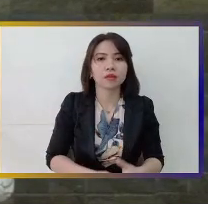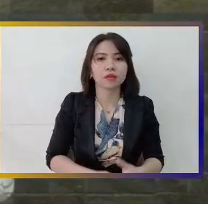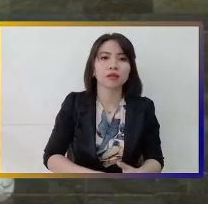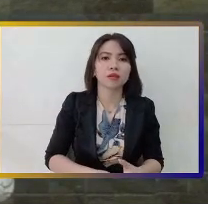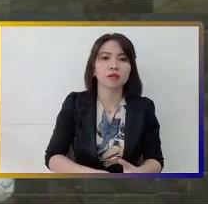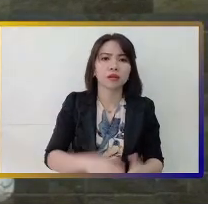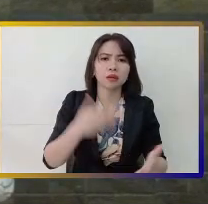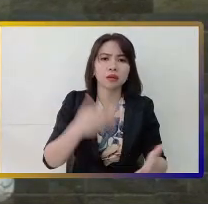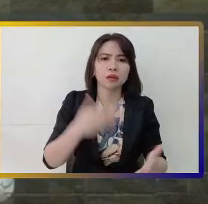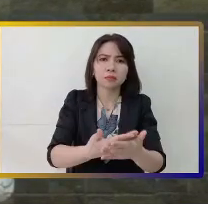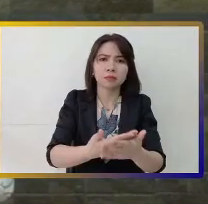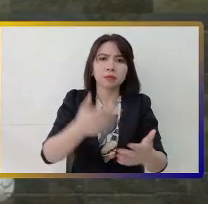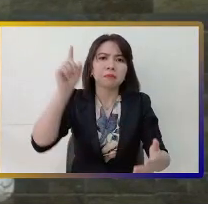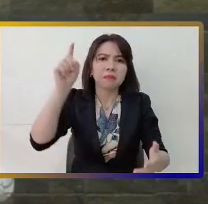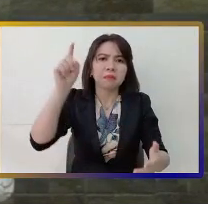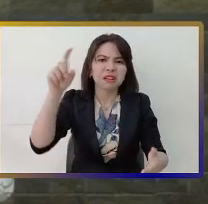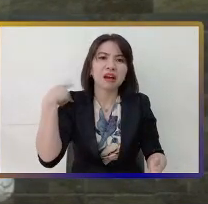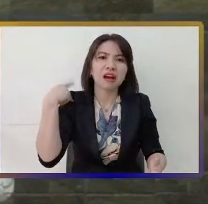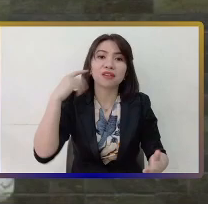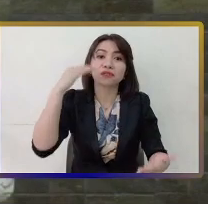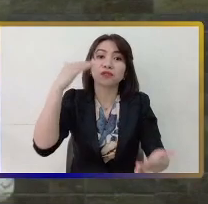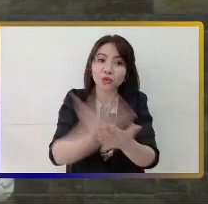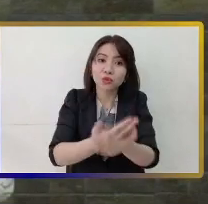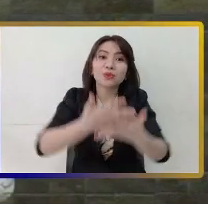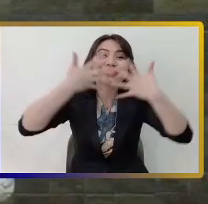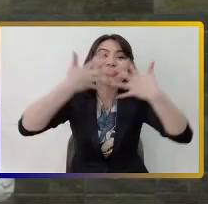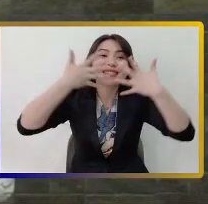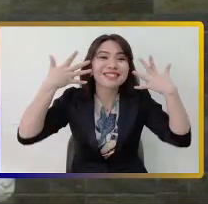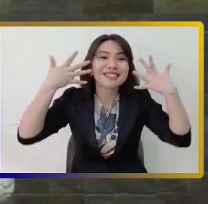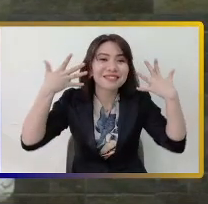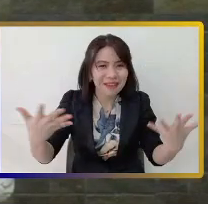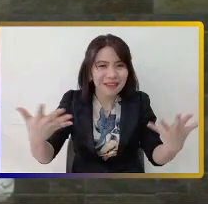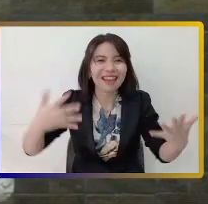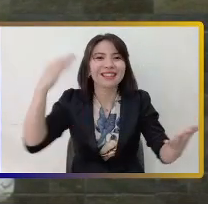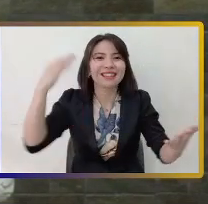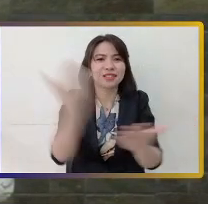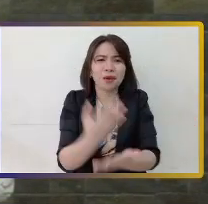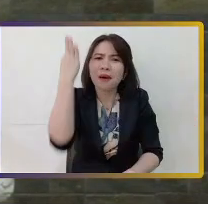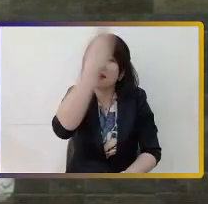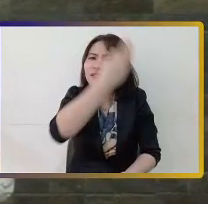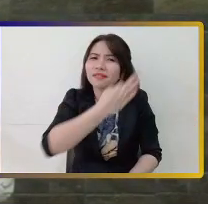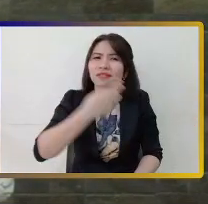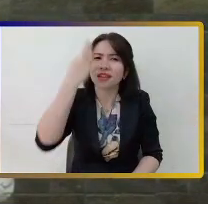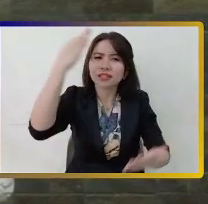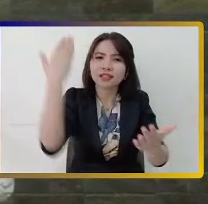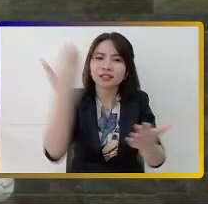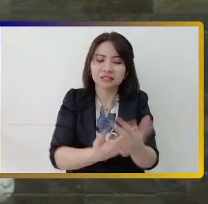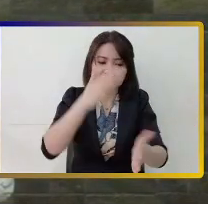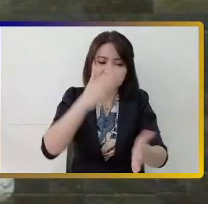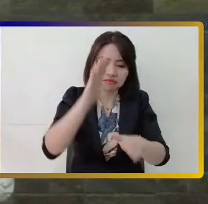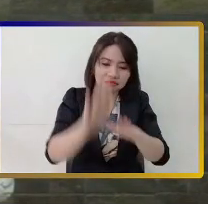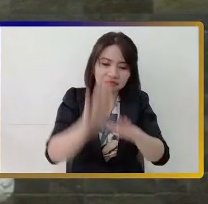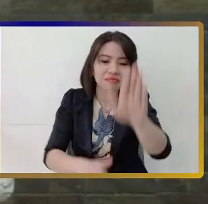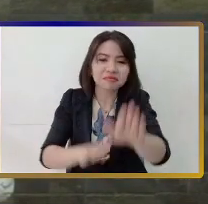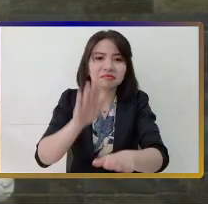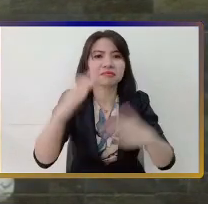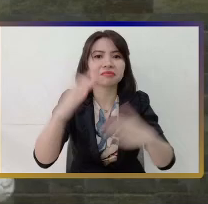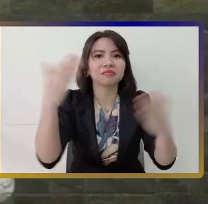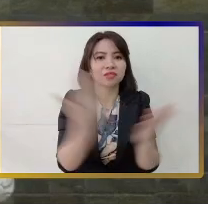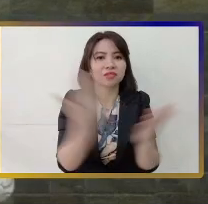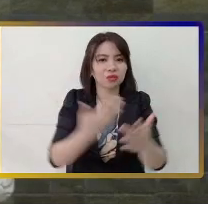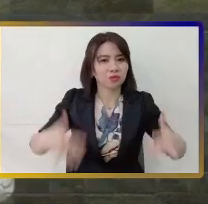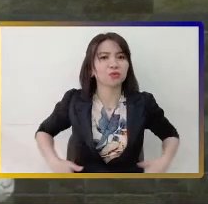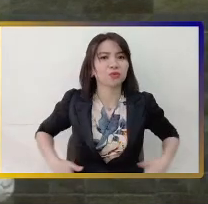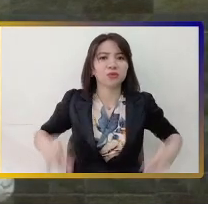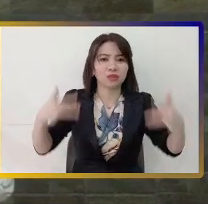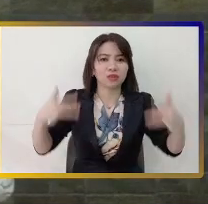bago na ang iyong iti, bago na ang iyong mukha, bago na ang iyong lakad, bago na ang iyong buhay, bago na ang iyong